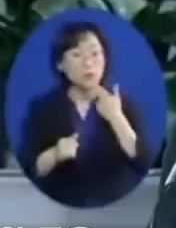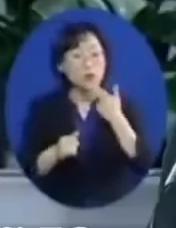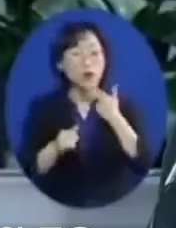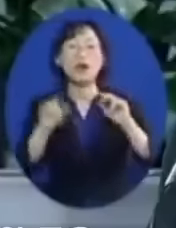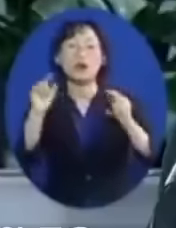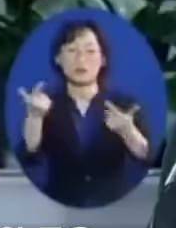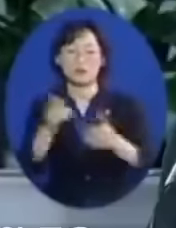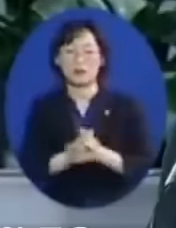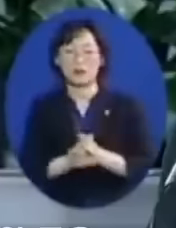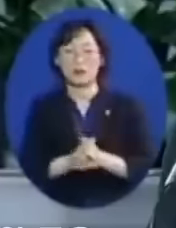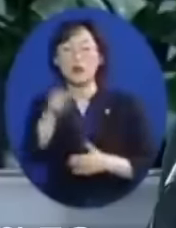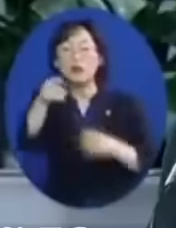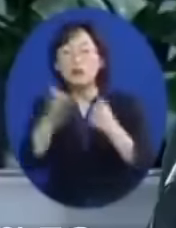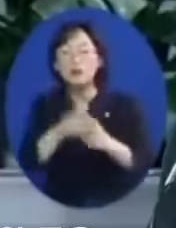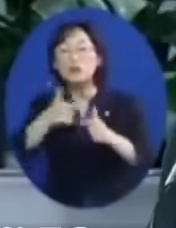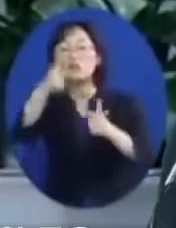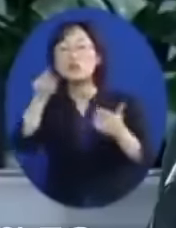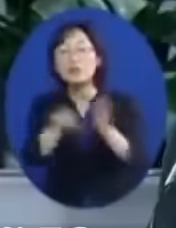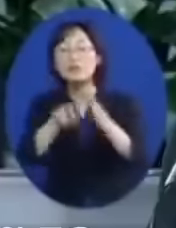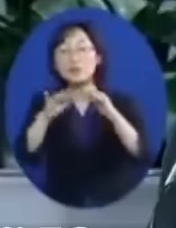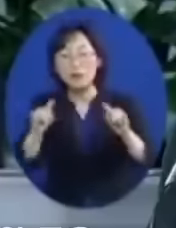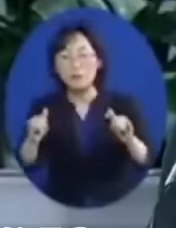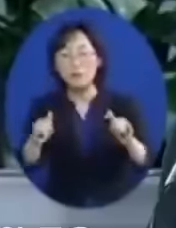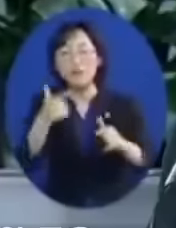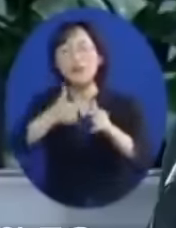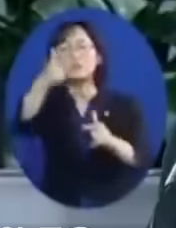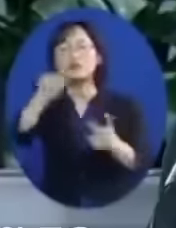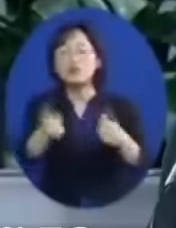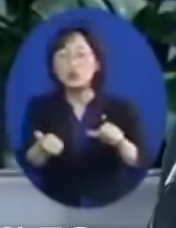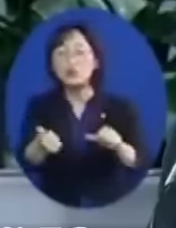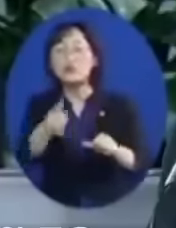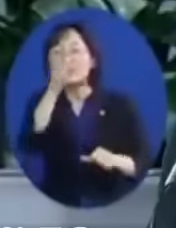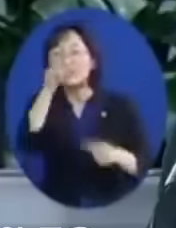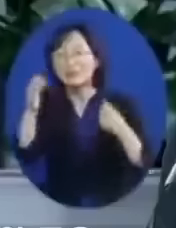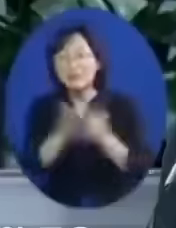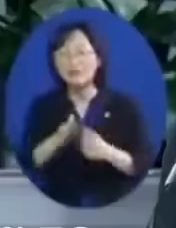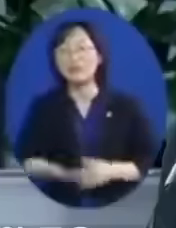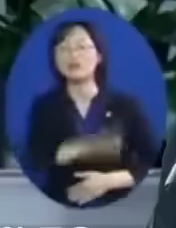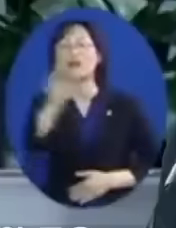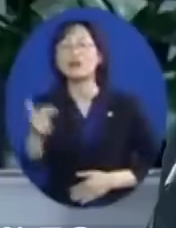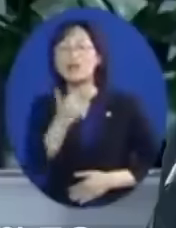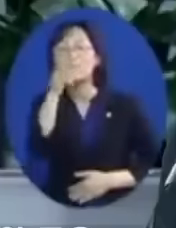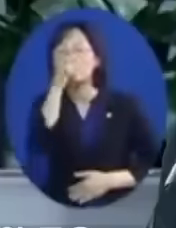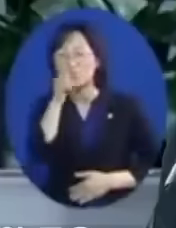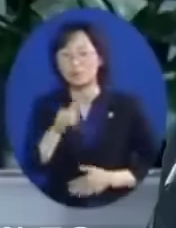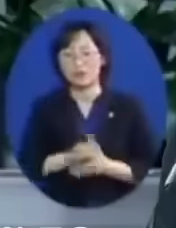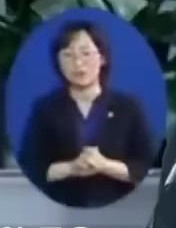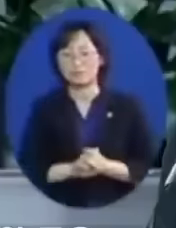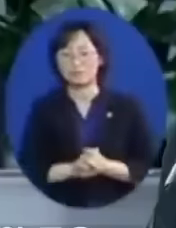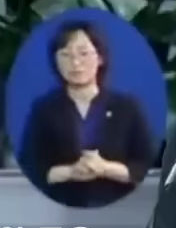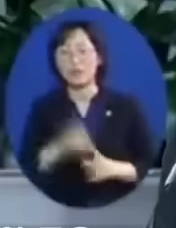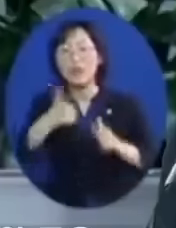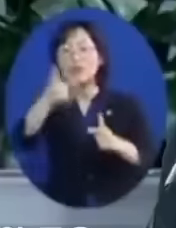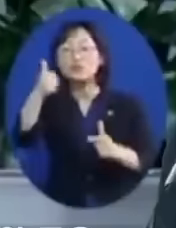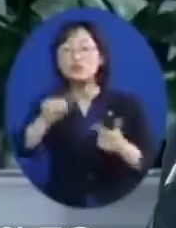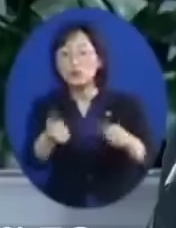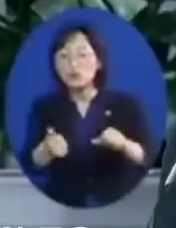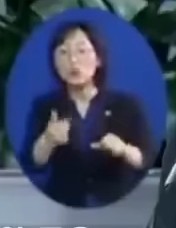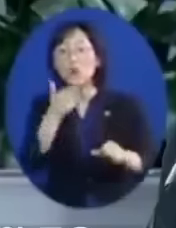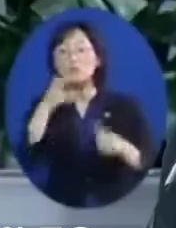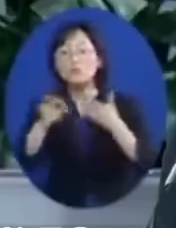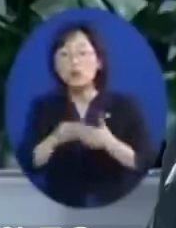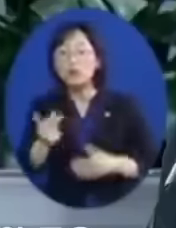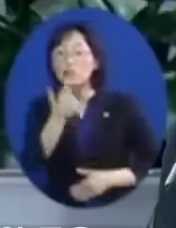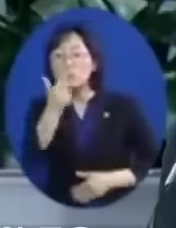없은 것입니다. 그러므로 우리 예수 믿는 사람은 예수의 죽음이 있기 때문에 우리가 생명이 있는 것입니다. 예수님의 죽음이